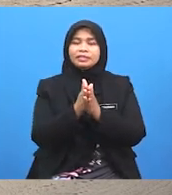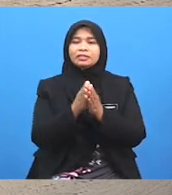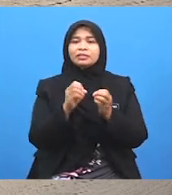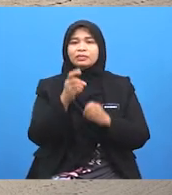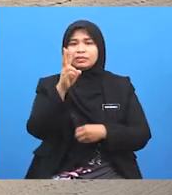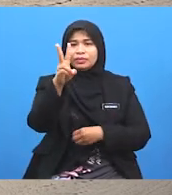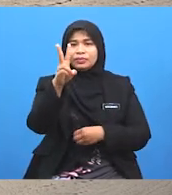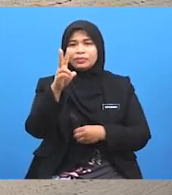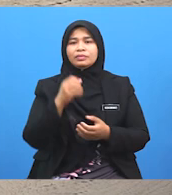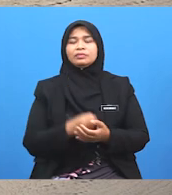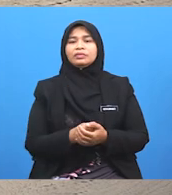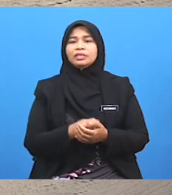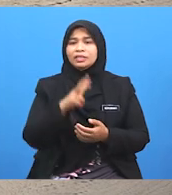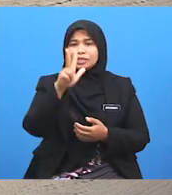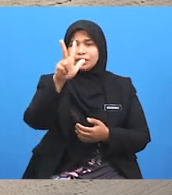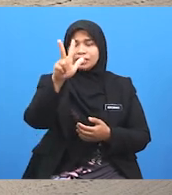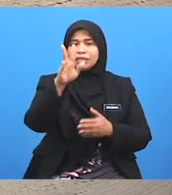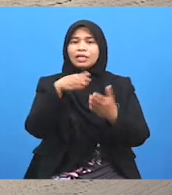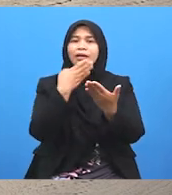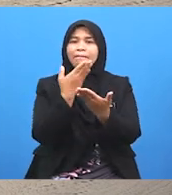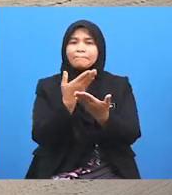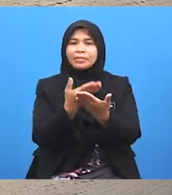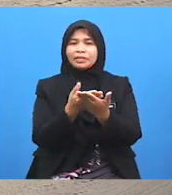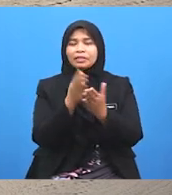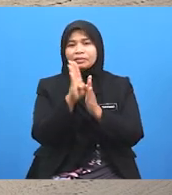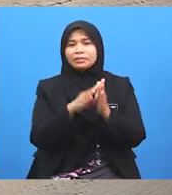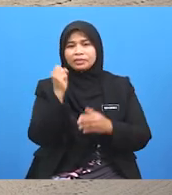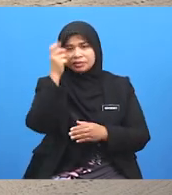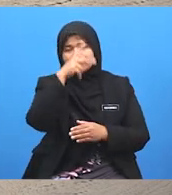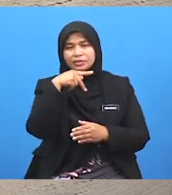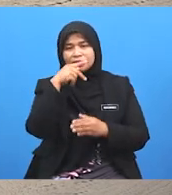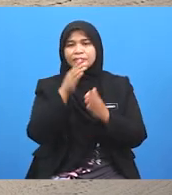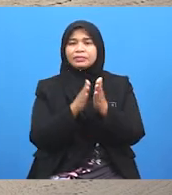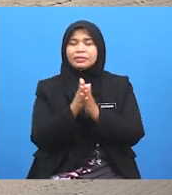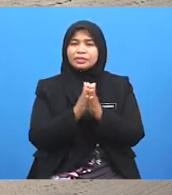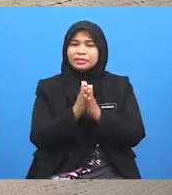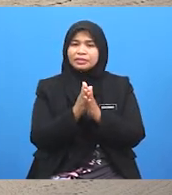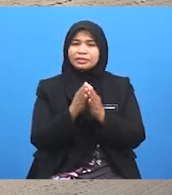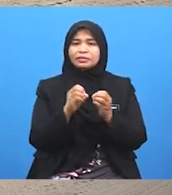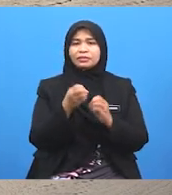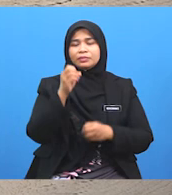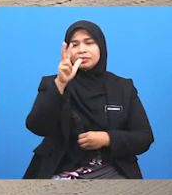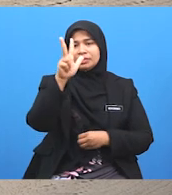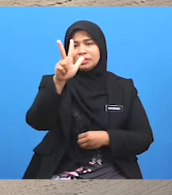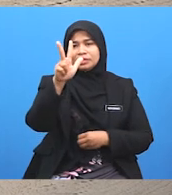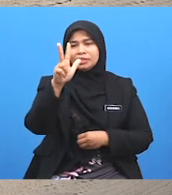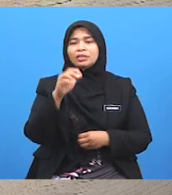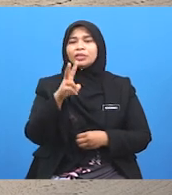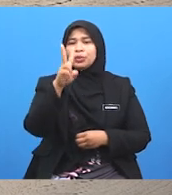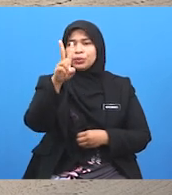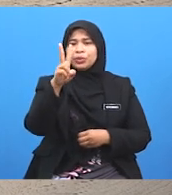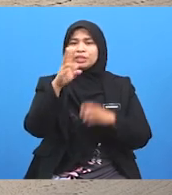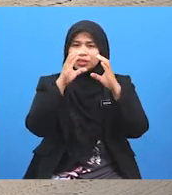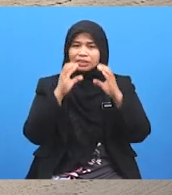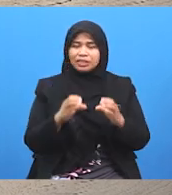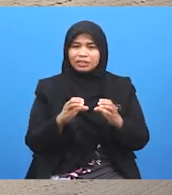Kedua, menerangkan tiga kebaikan bersikap rajin. Ketiga, menerangkan